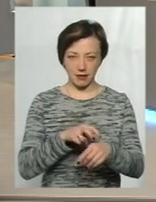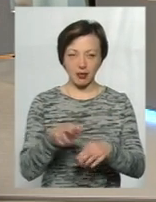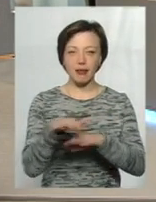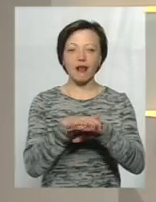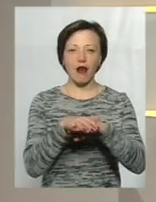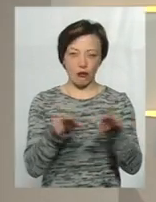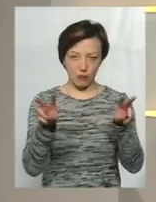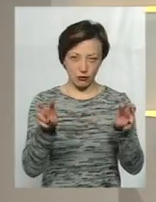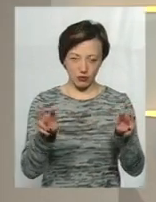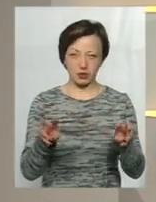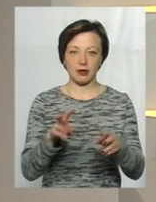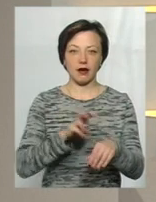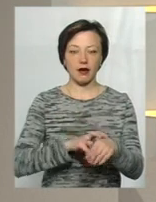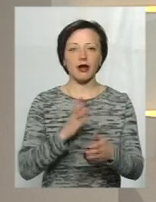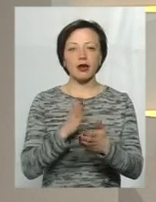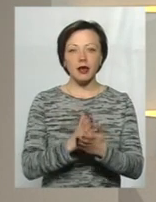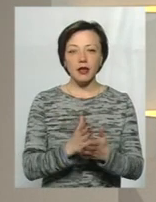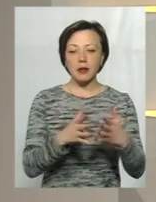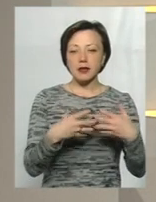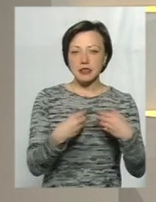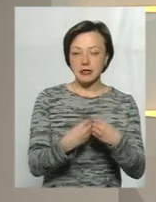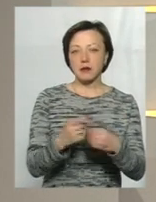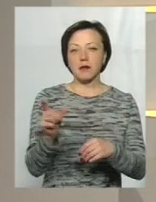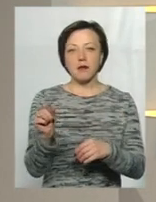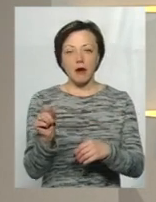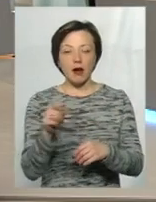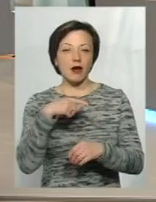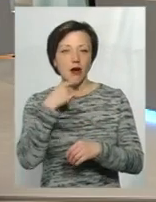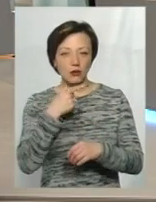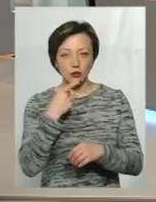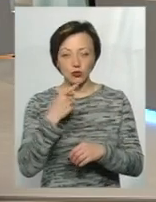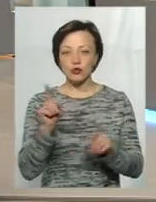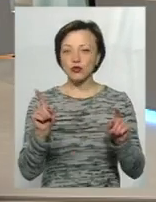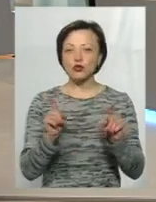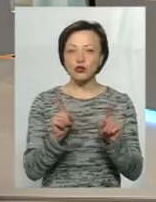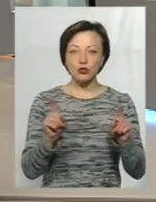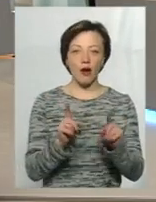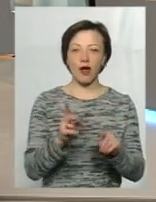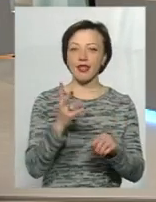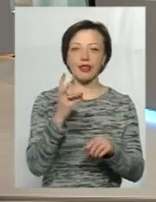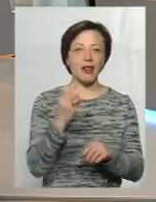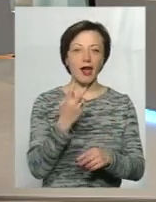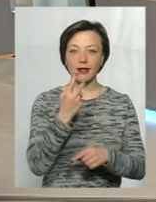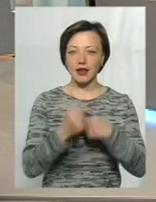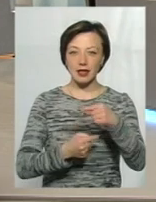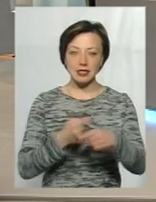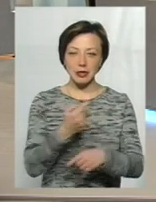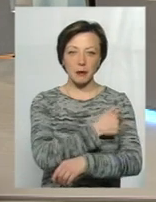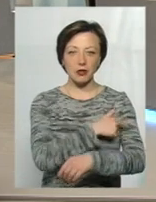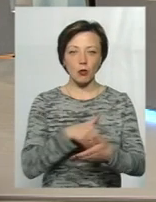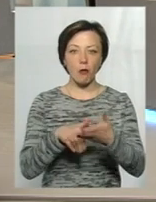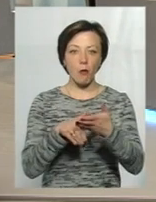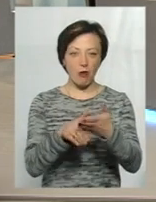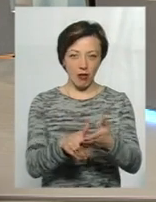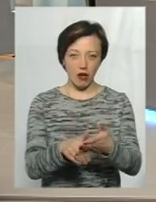навіть існують люди, пари, сімейні, які говорять, що нетрадиційна медицина допомогла побороти